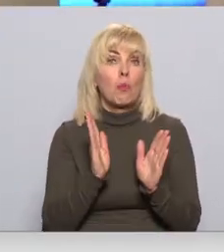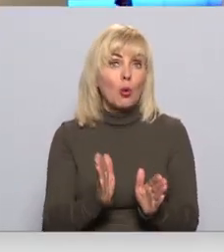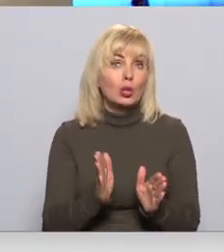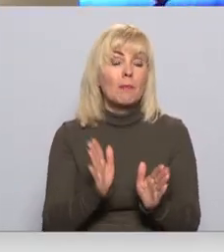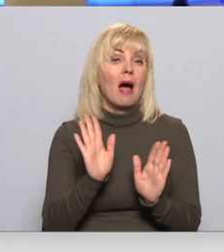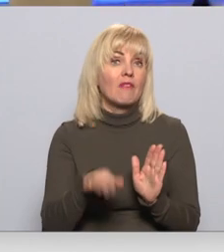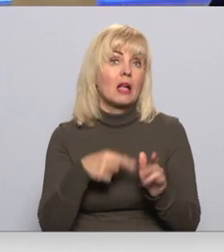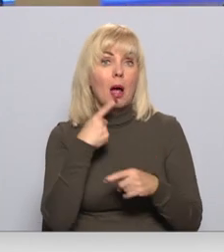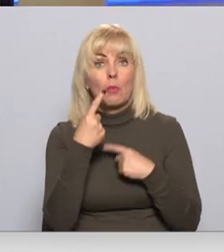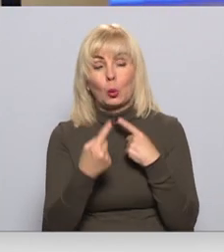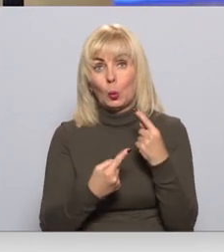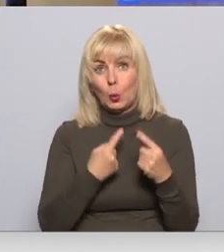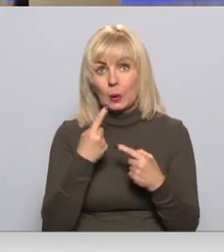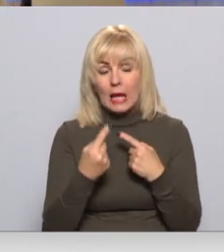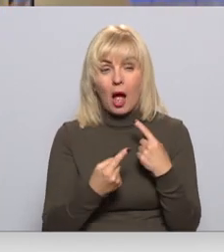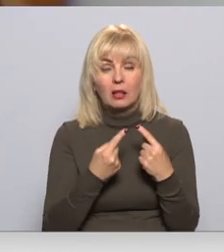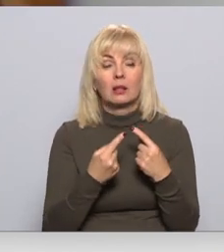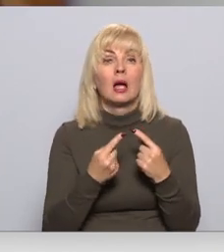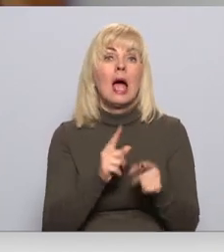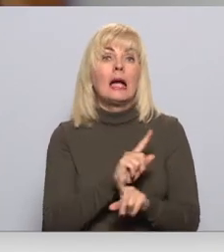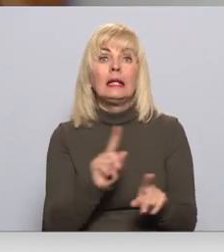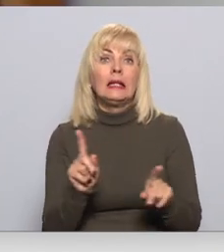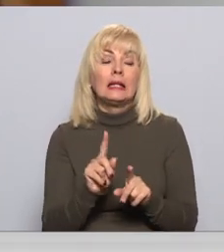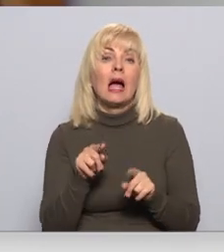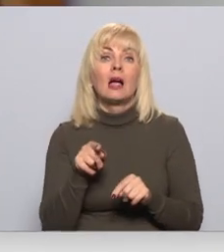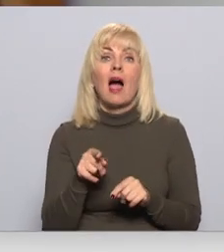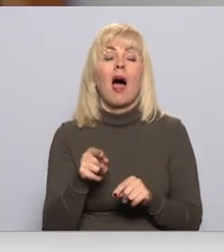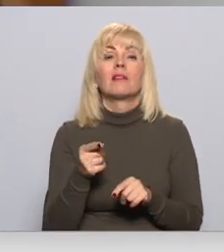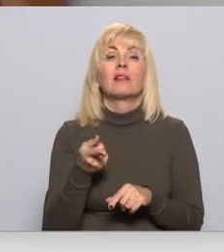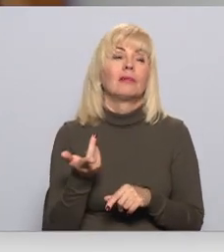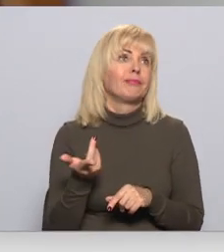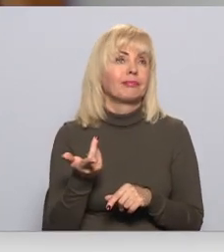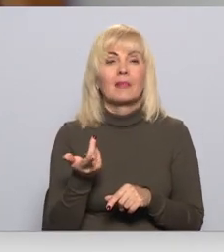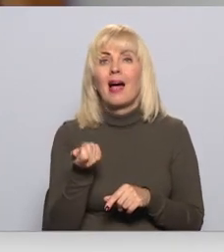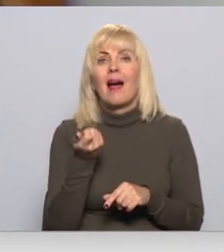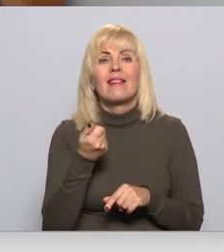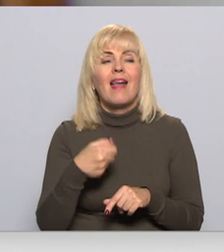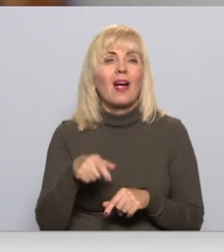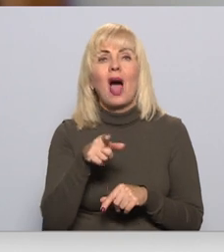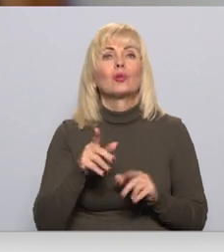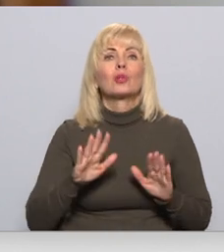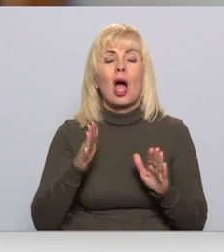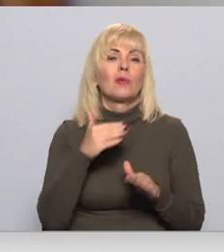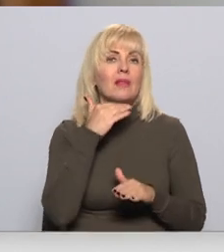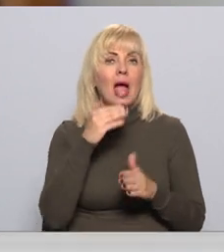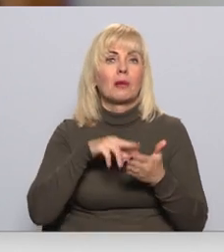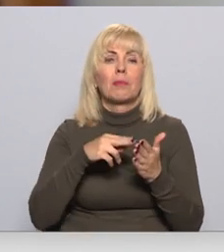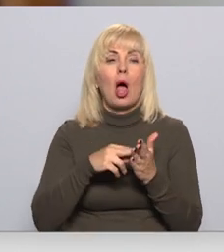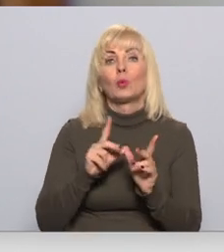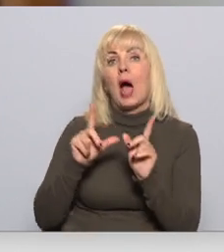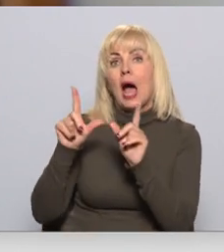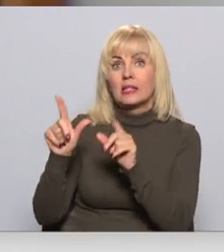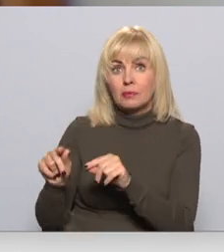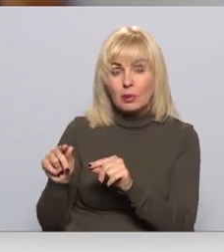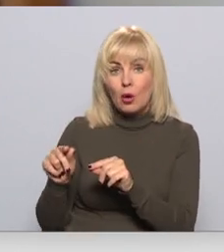mēs varam runāt, ka ir tādi, kuri nekādos gadījumos neplāno vispār aizbraukt.